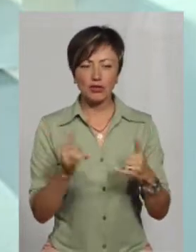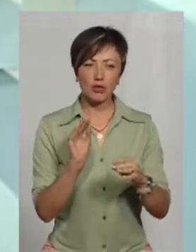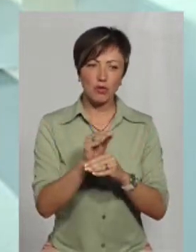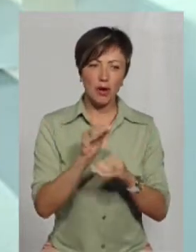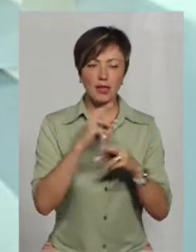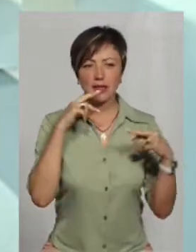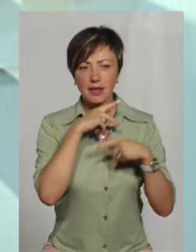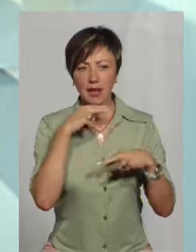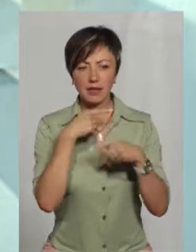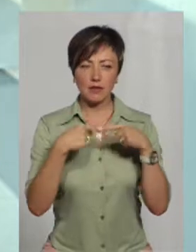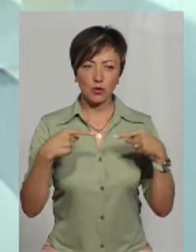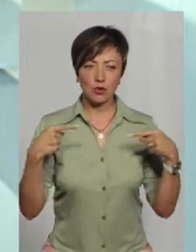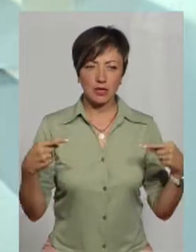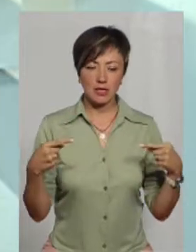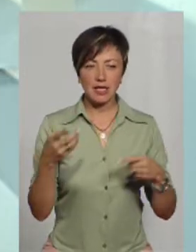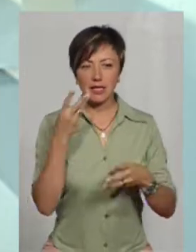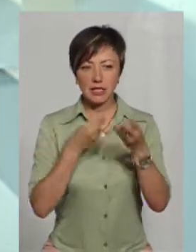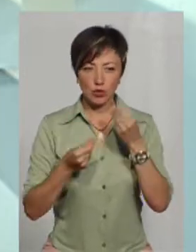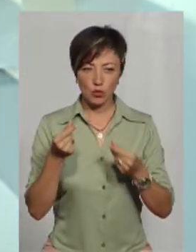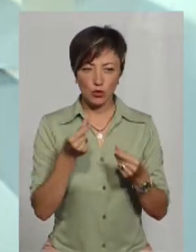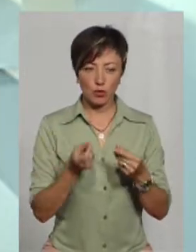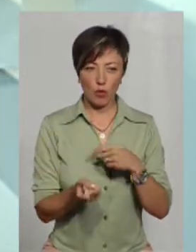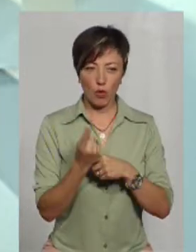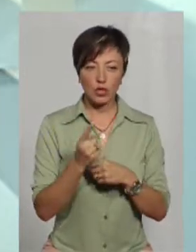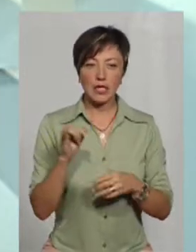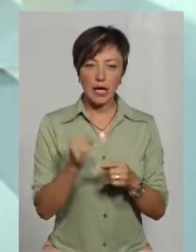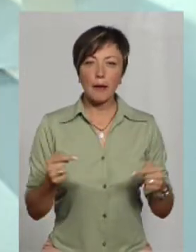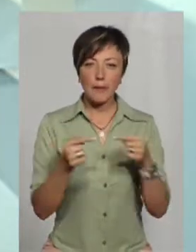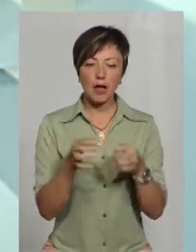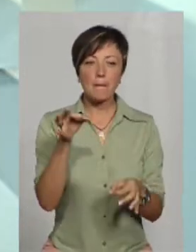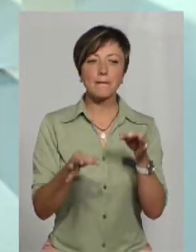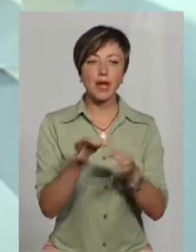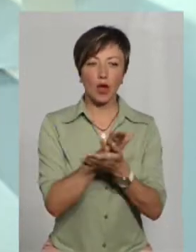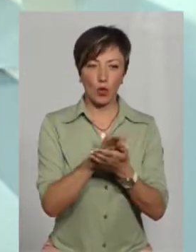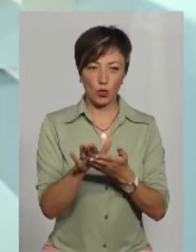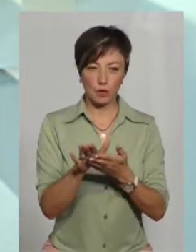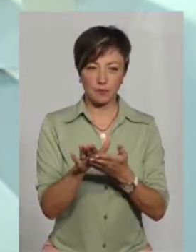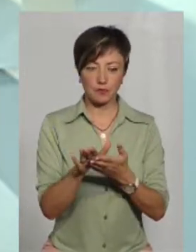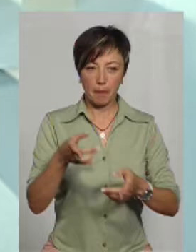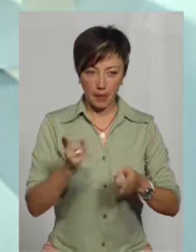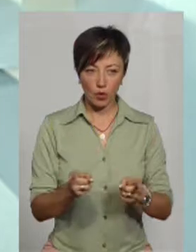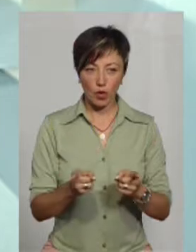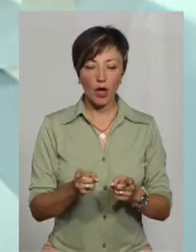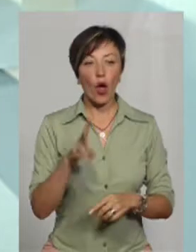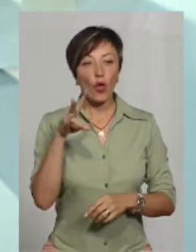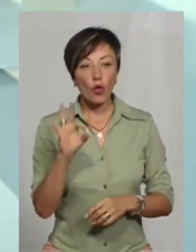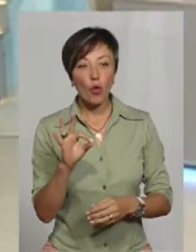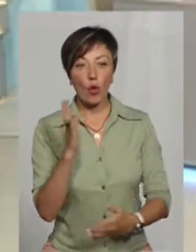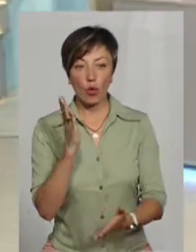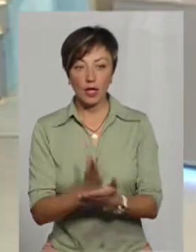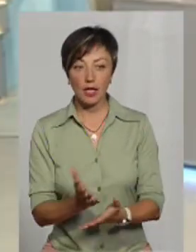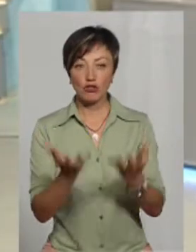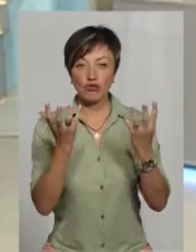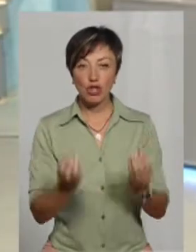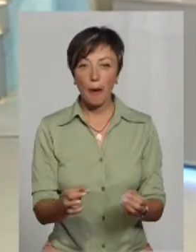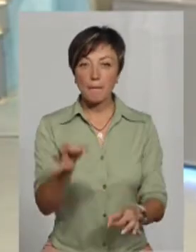хімічні, ядохімікати, от все ну, синтетичного походження, іменно органіка. Да? Ну, є ще